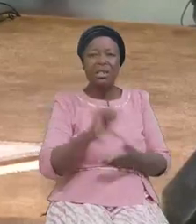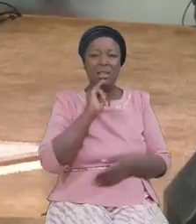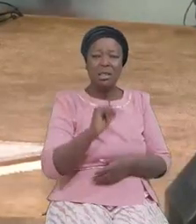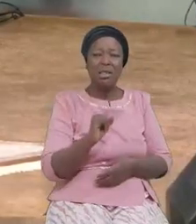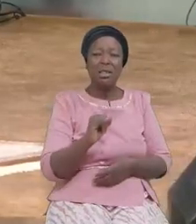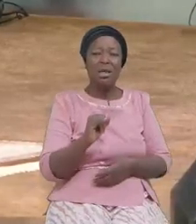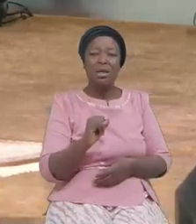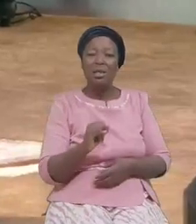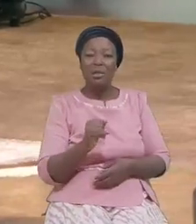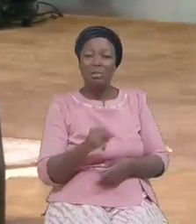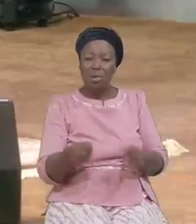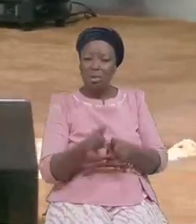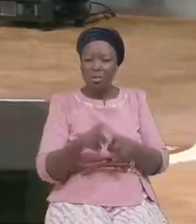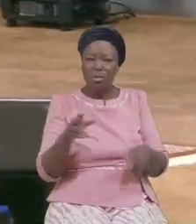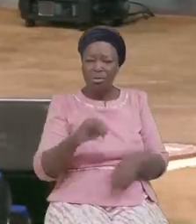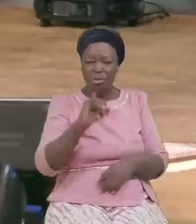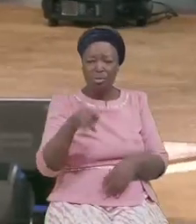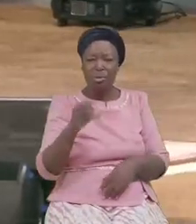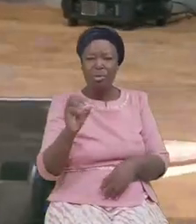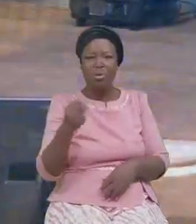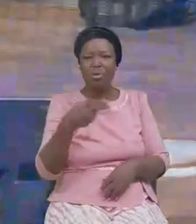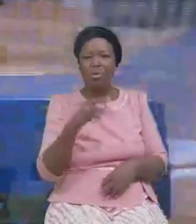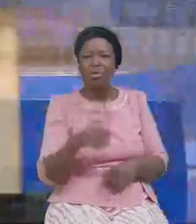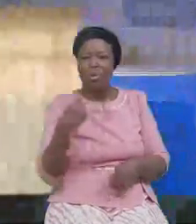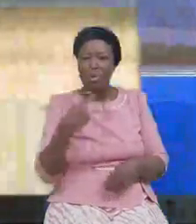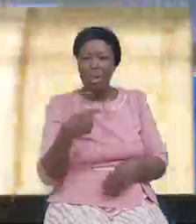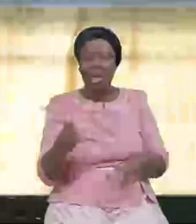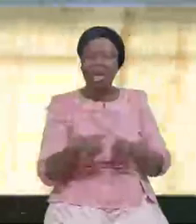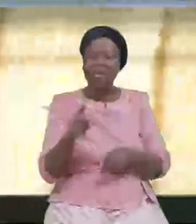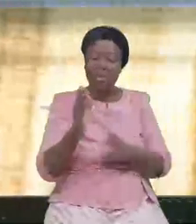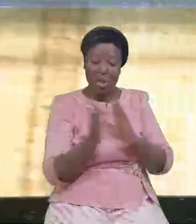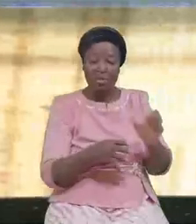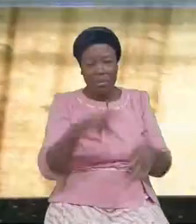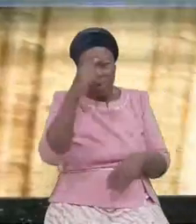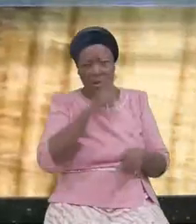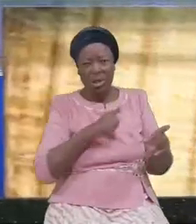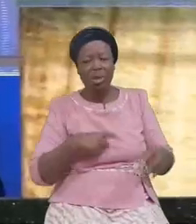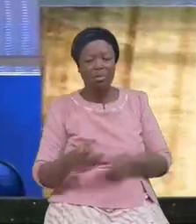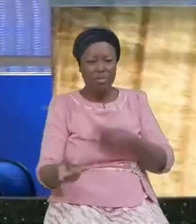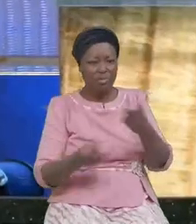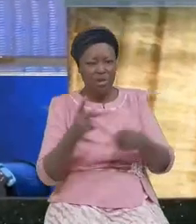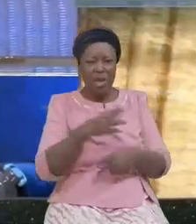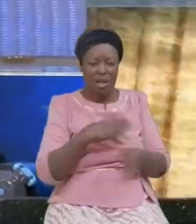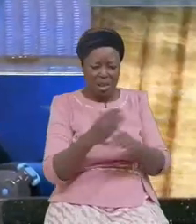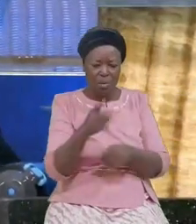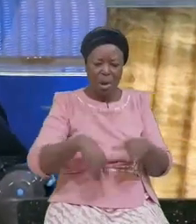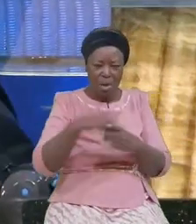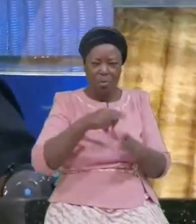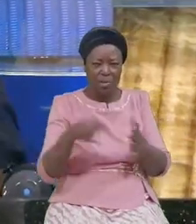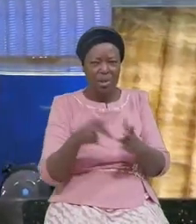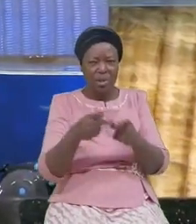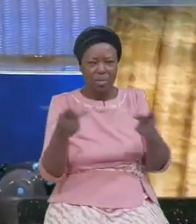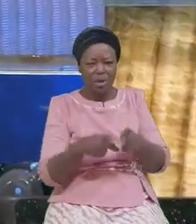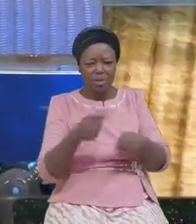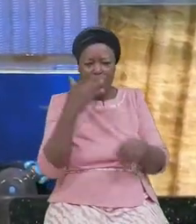faire. Même Joseph a dit, quand vous allez quitter ici, parce que Dieu va vous visiter. Et vous allez, il va vous faire sortir pour aller sur la